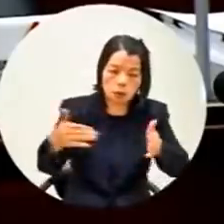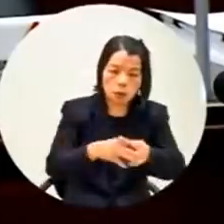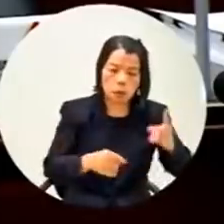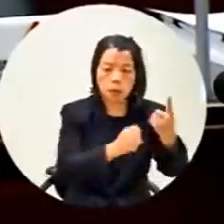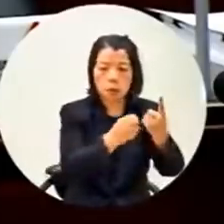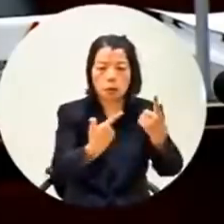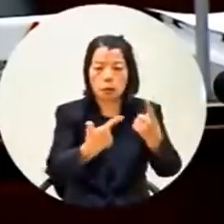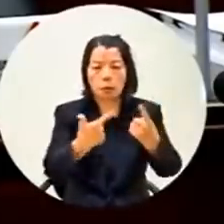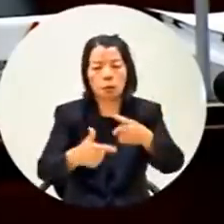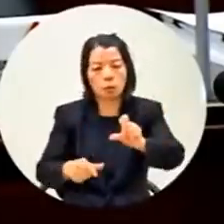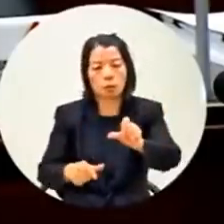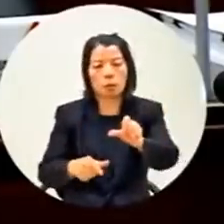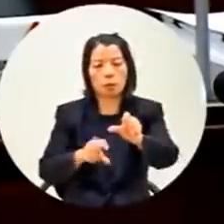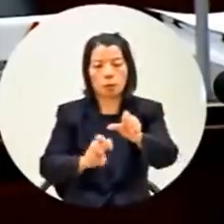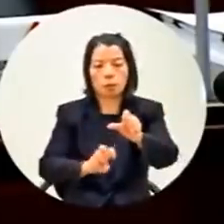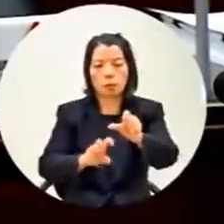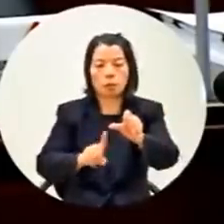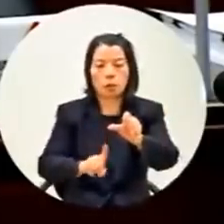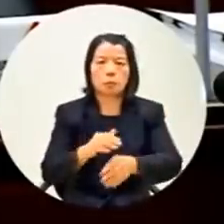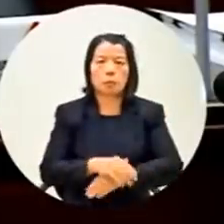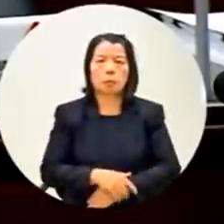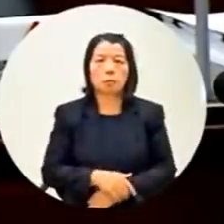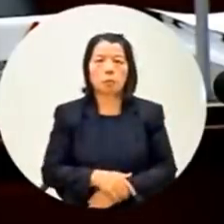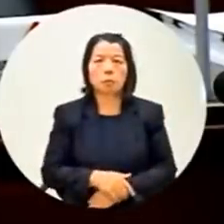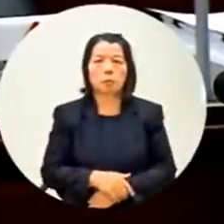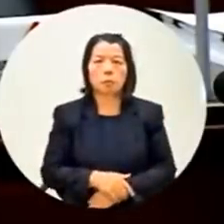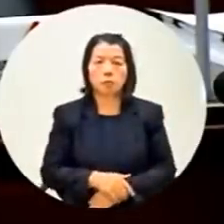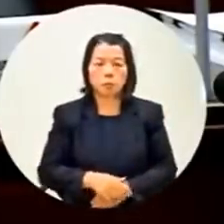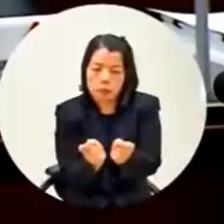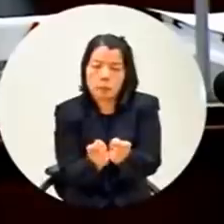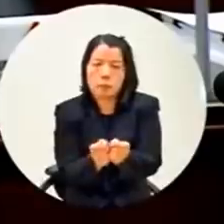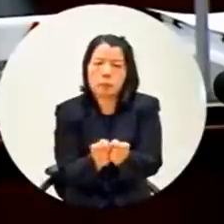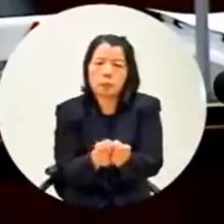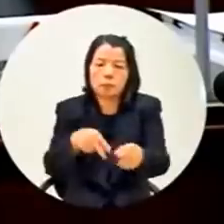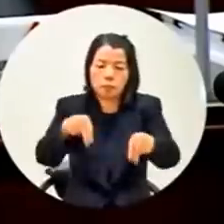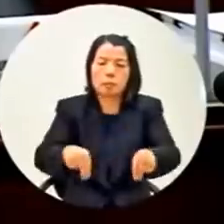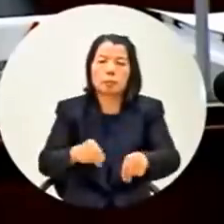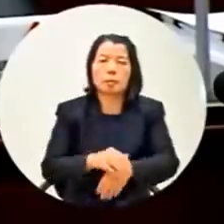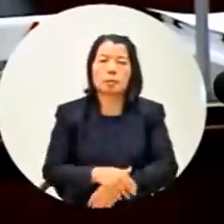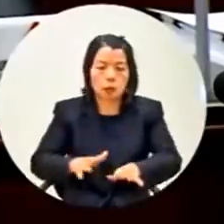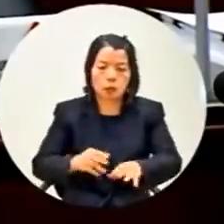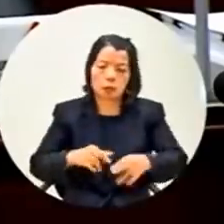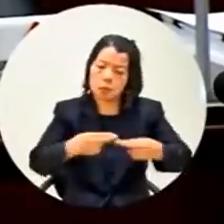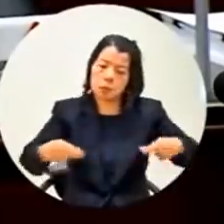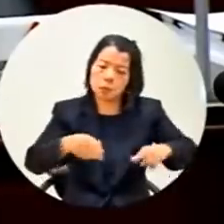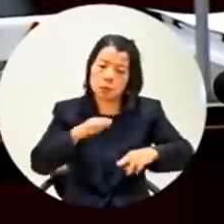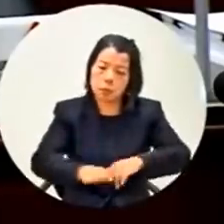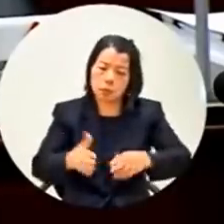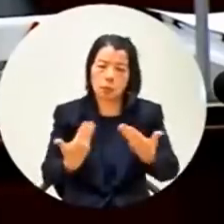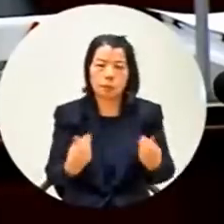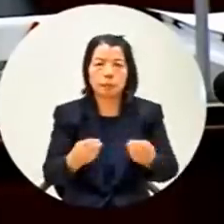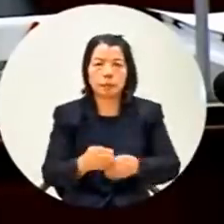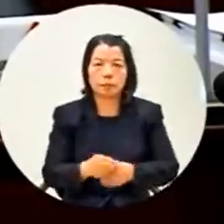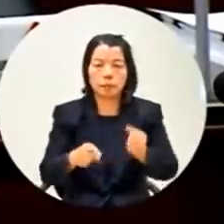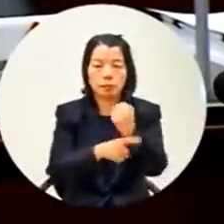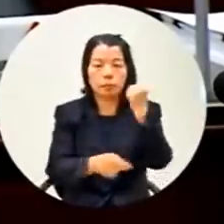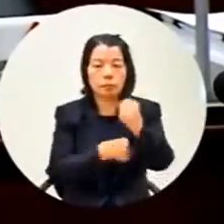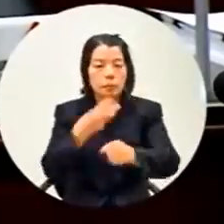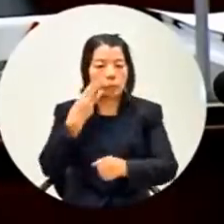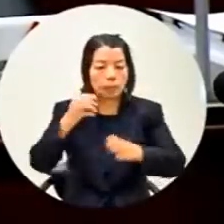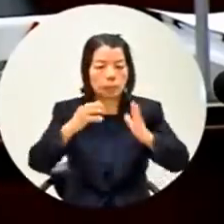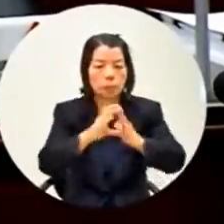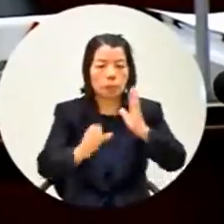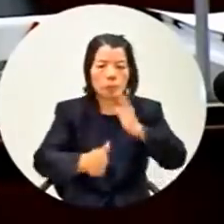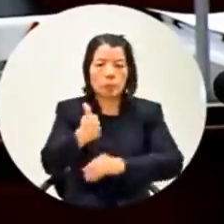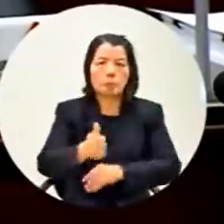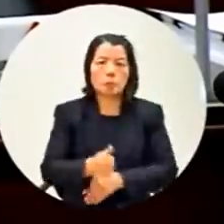年5月31号的签约，刚好压线。如果没有压线，法制局长，我刚才已经念过